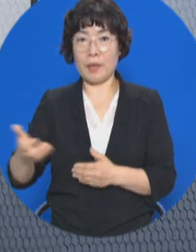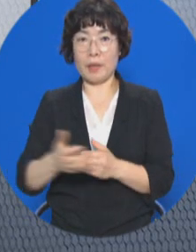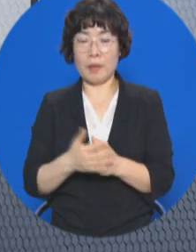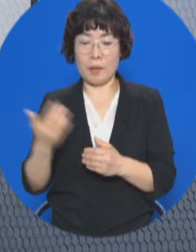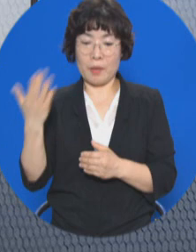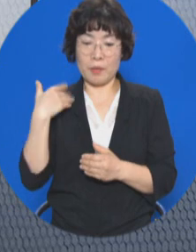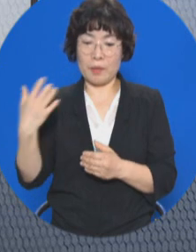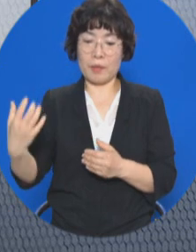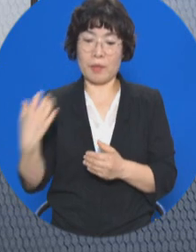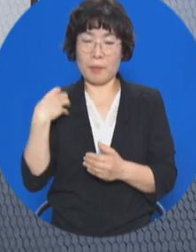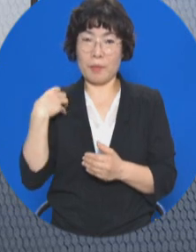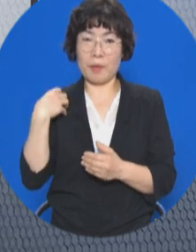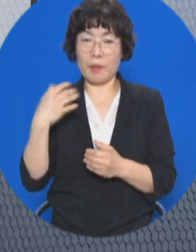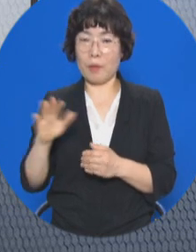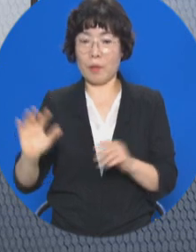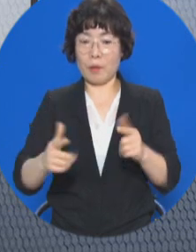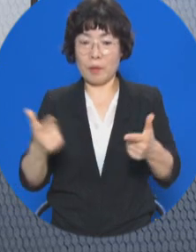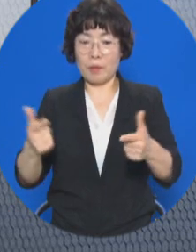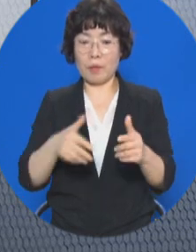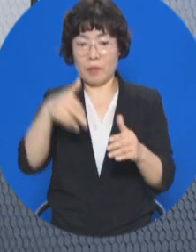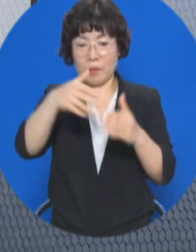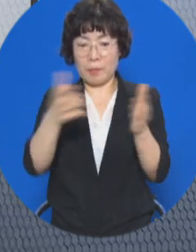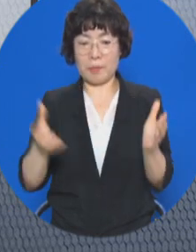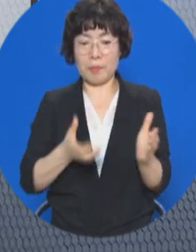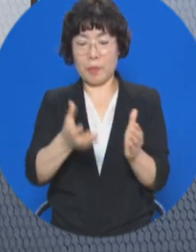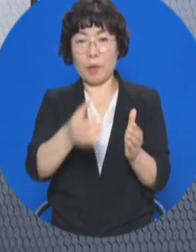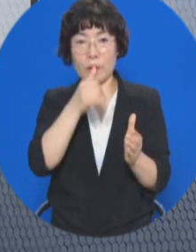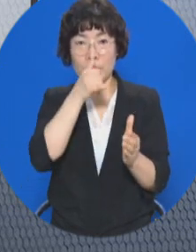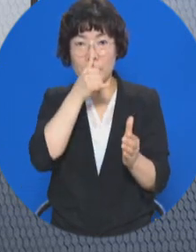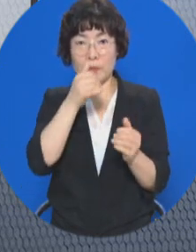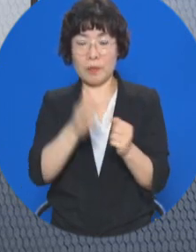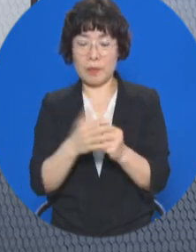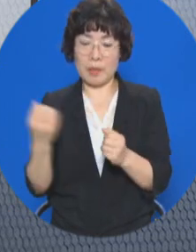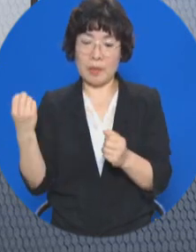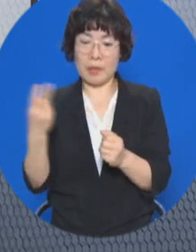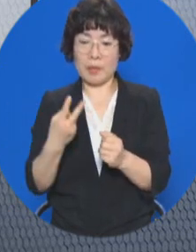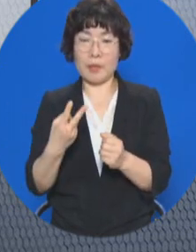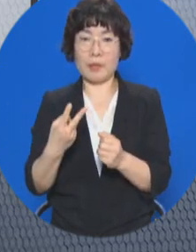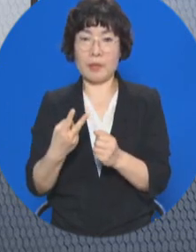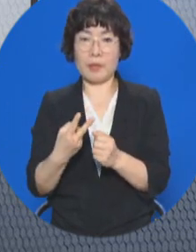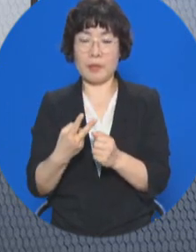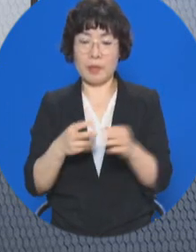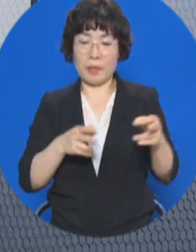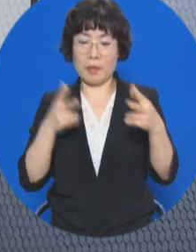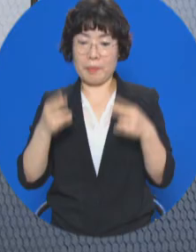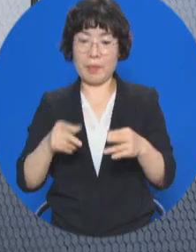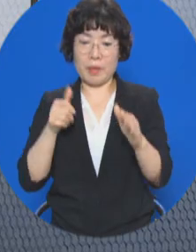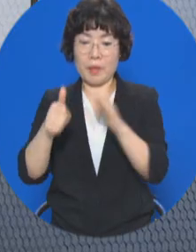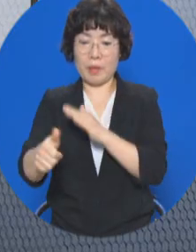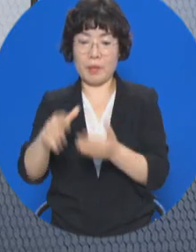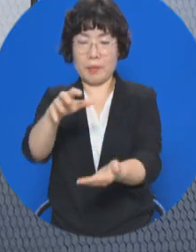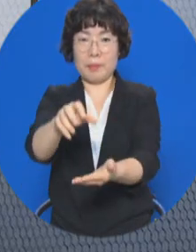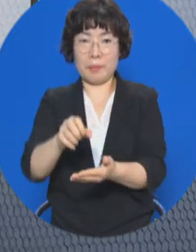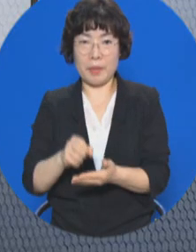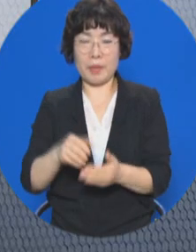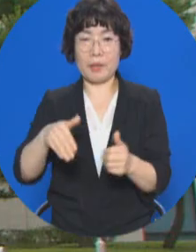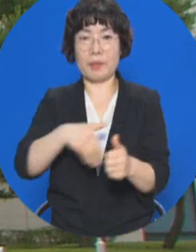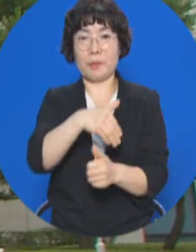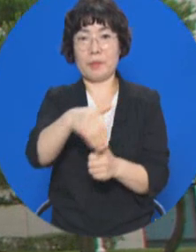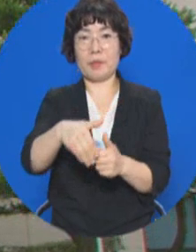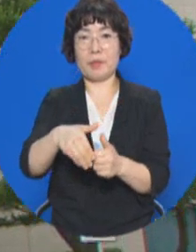전임 담당자가 아니다 거기에 킥모터 있다라고 해서 다시 그 업체에 가서 수거를 해오신